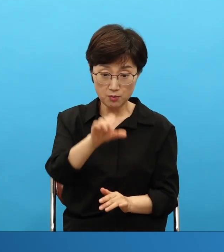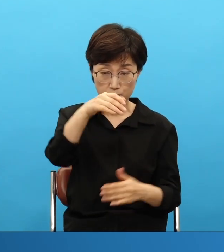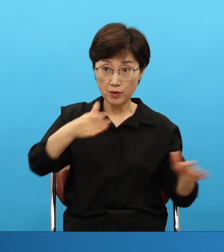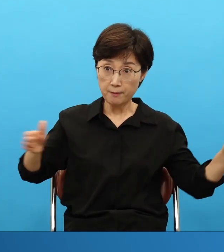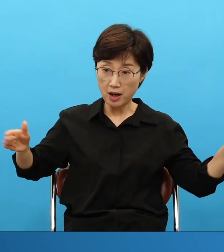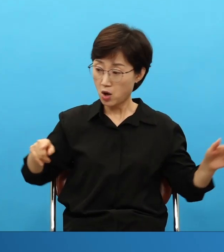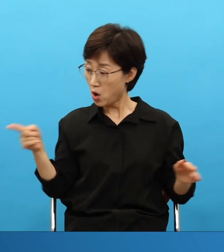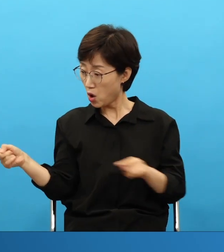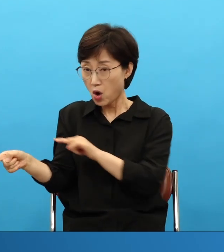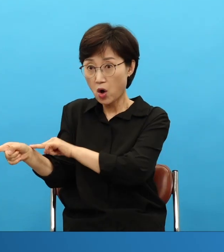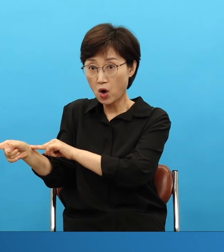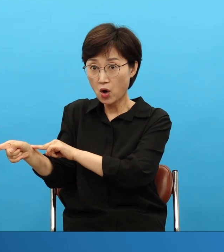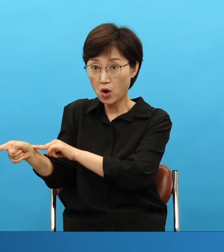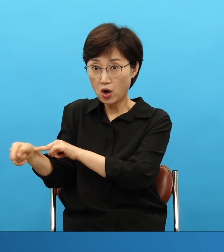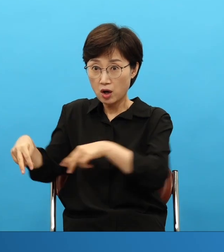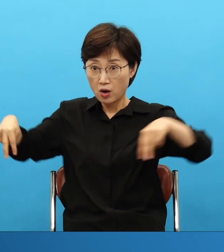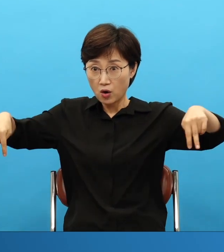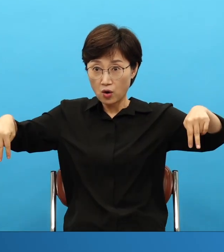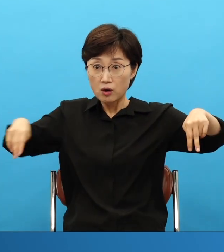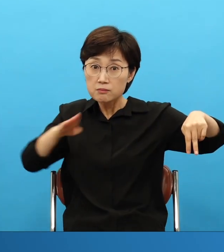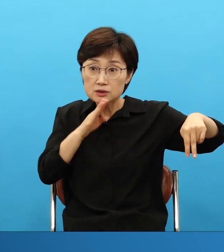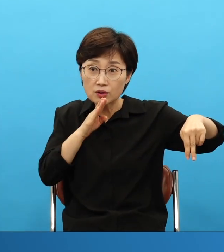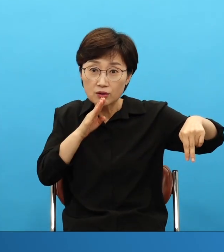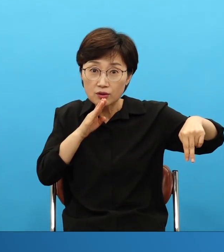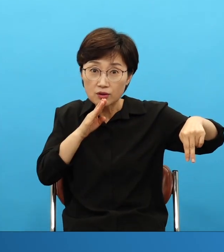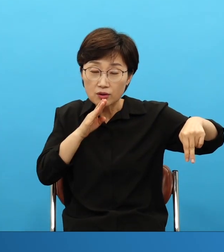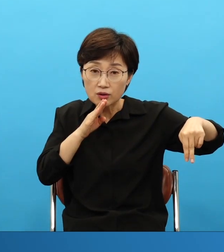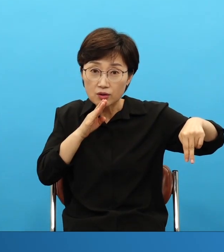다니요 그게